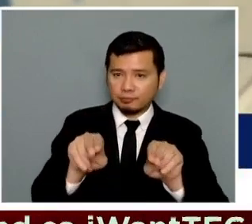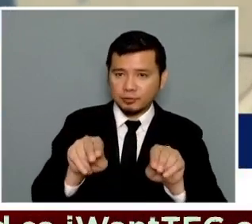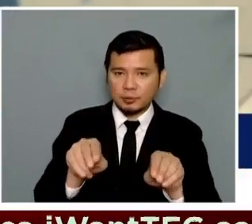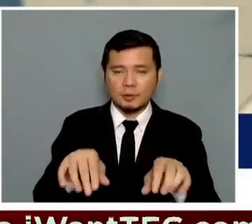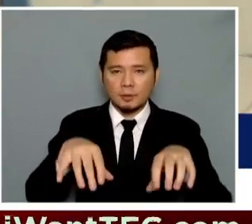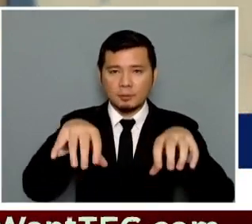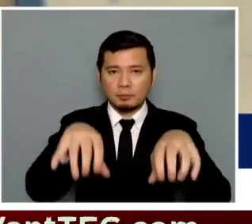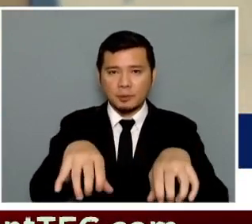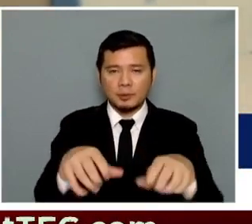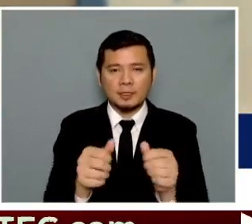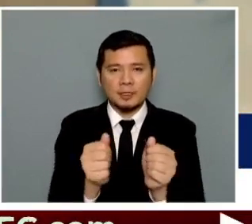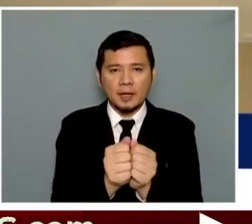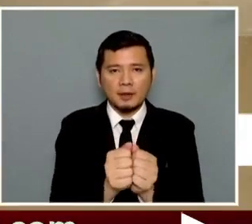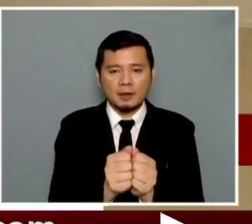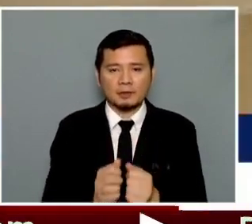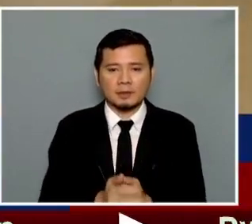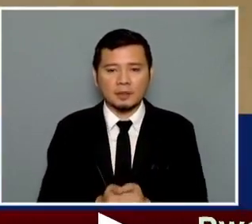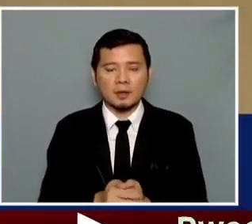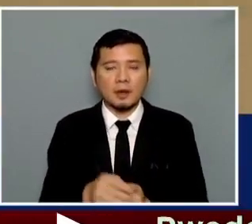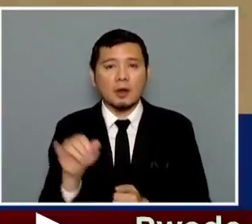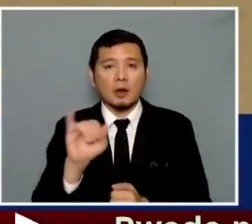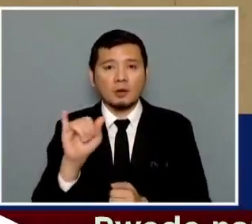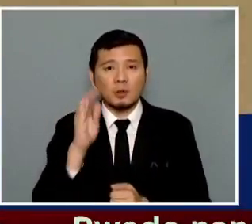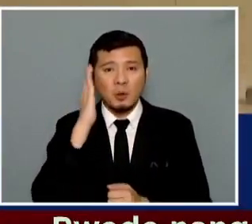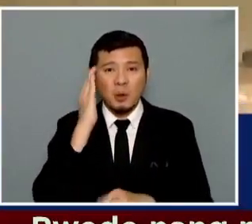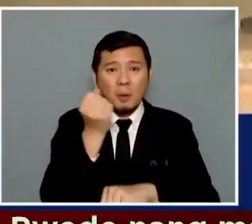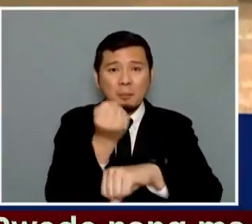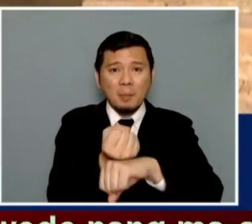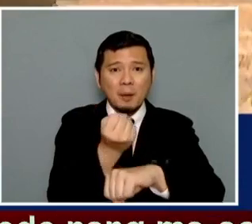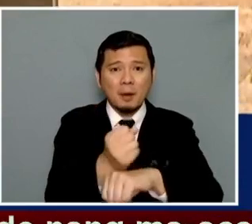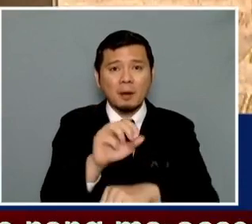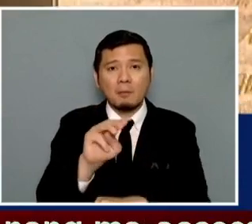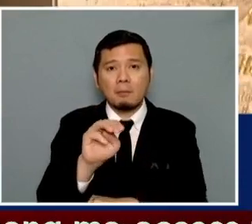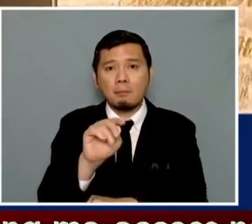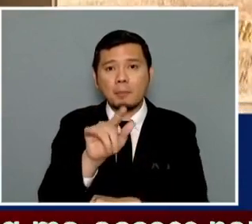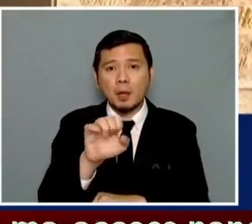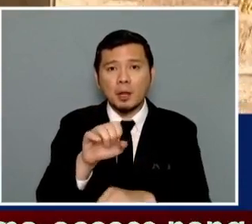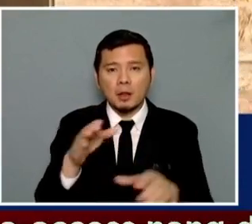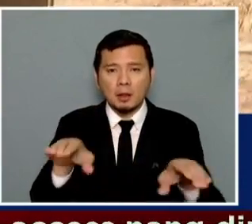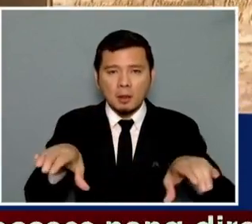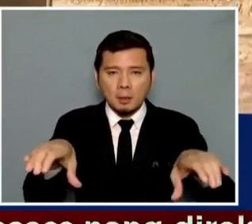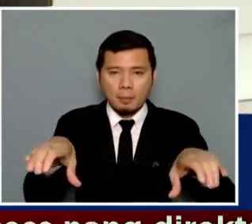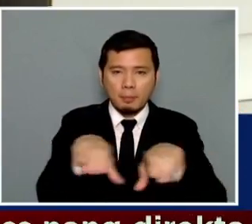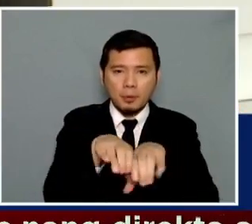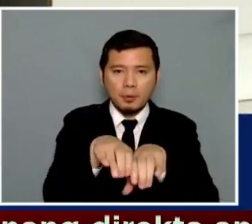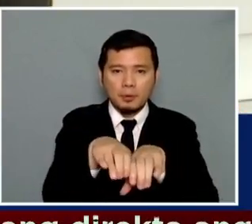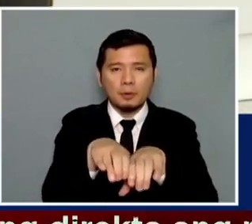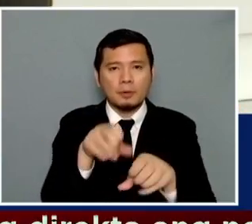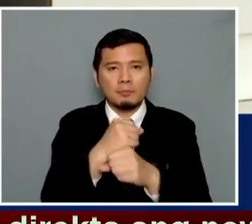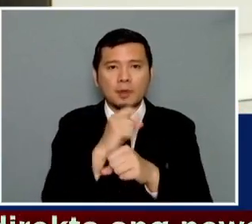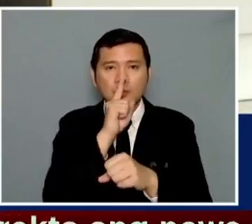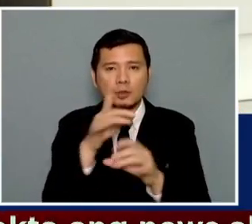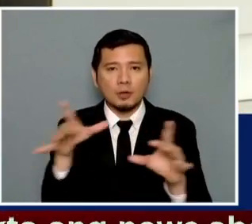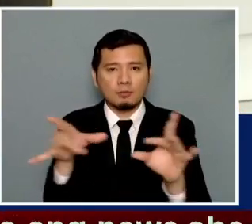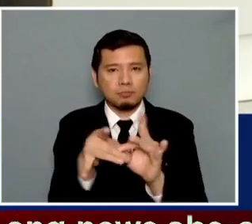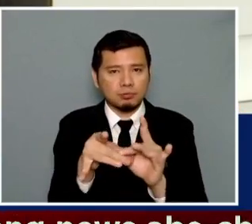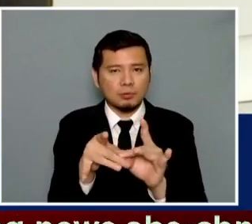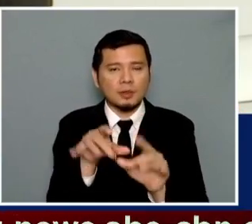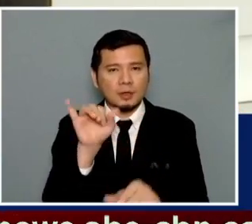niya para maging kagaya nung nandoong granite. Maganda po yan,